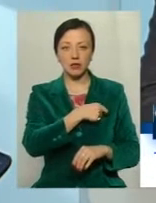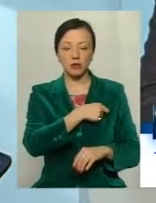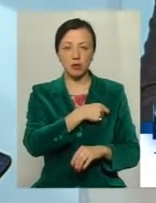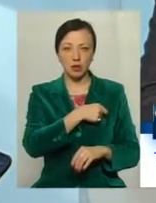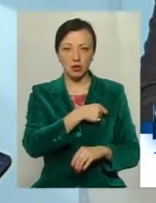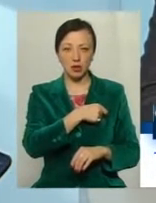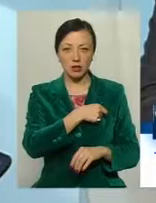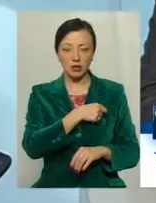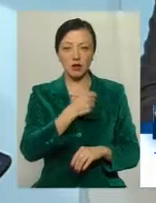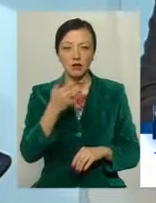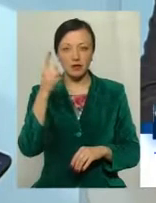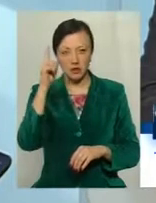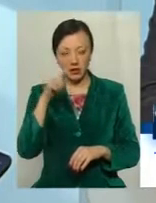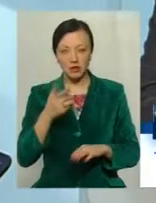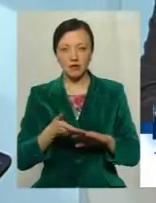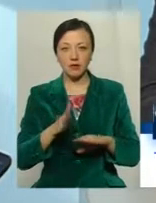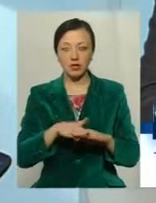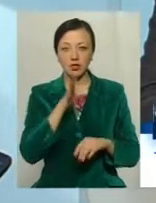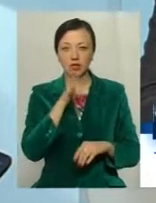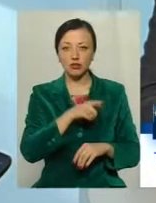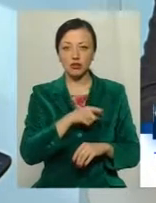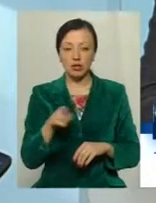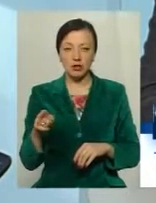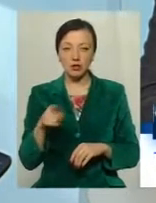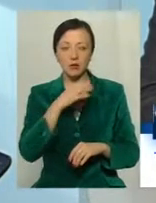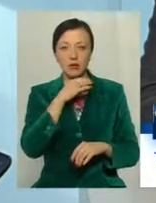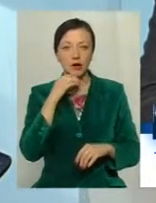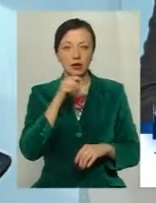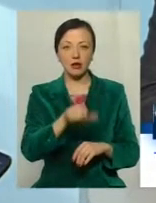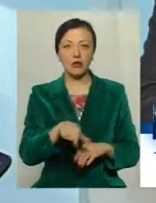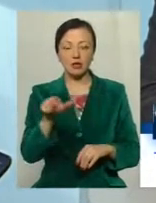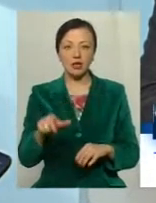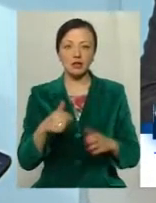61-90-60. Телефон прямого ефіру. Ми слухаємо наступного глядача. Говоріть, будь ласка.